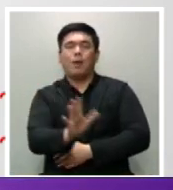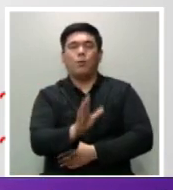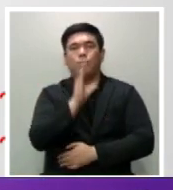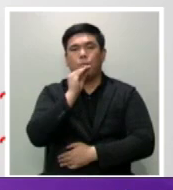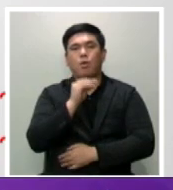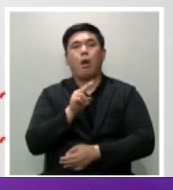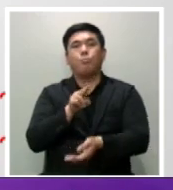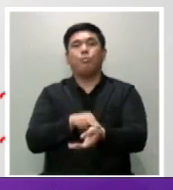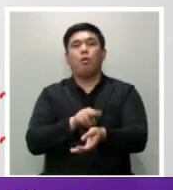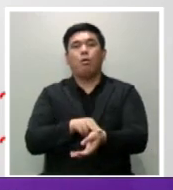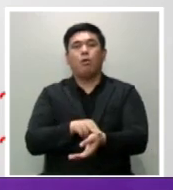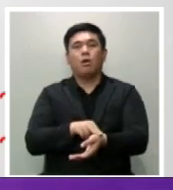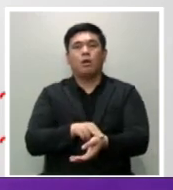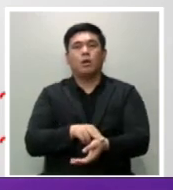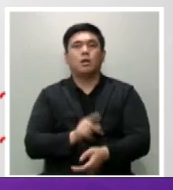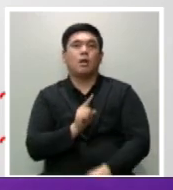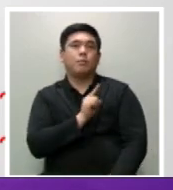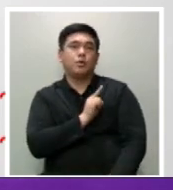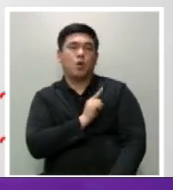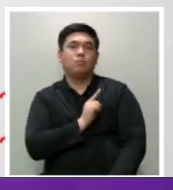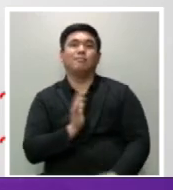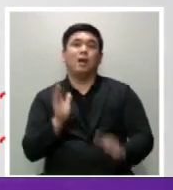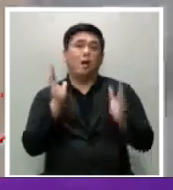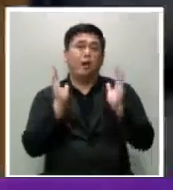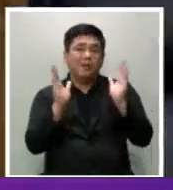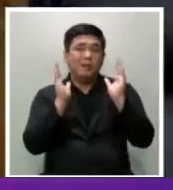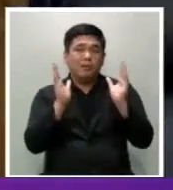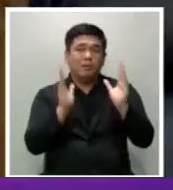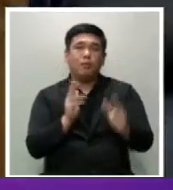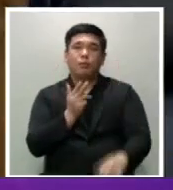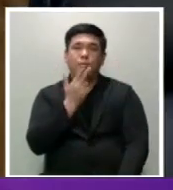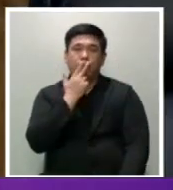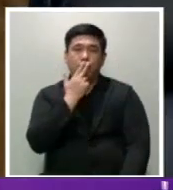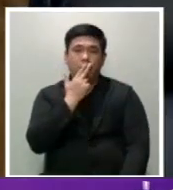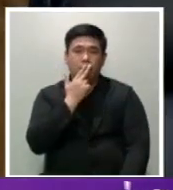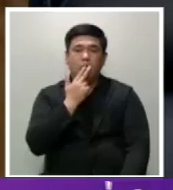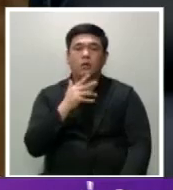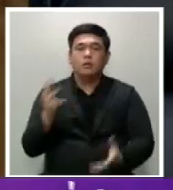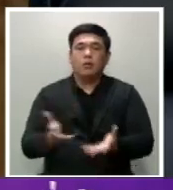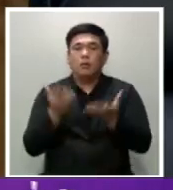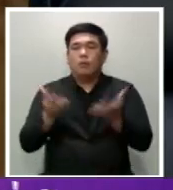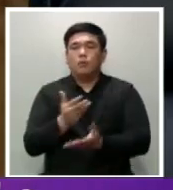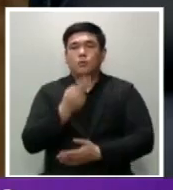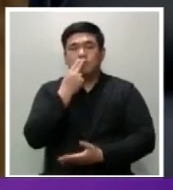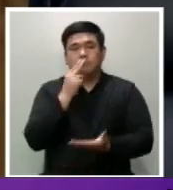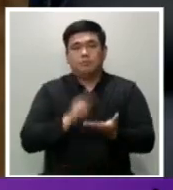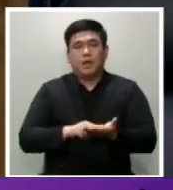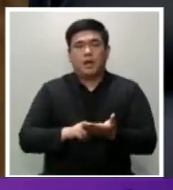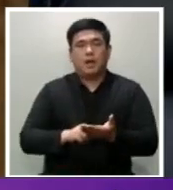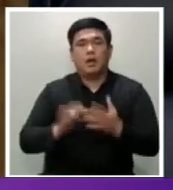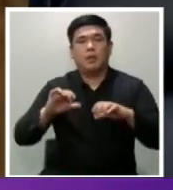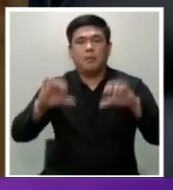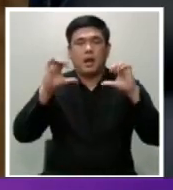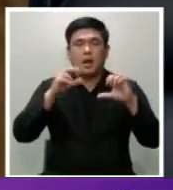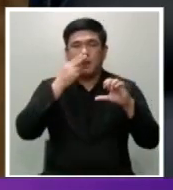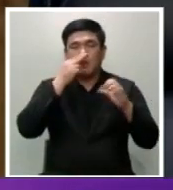อกที่มีบทบาทสูงรณรงค์เรื่องยาสูบนะครับมีจดหมายมาถึงรัฐบาลทุกวันรัฐบาลก็